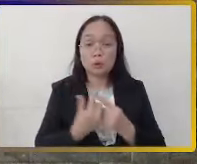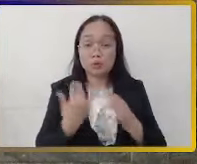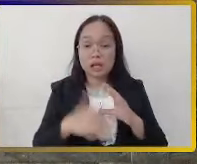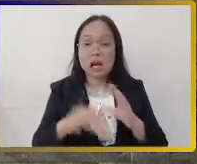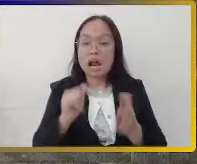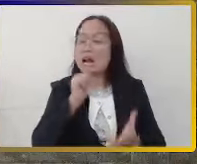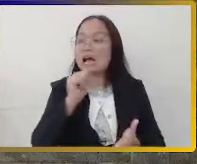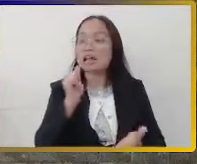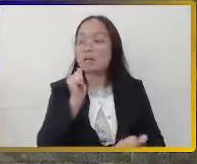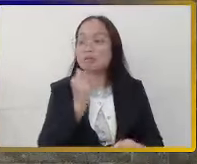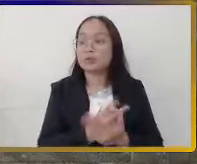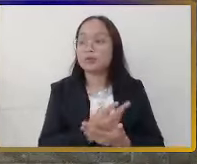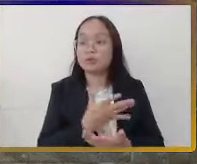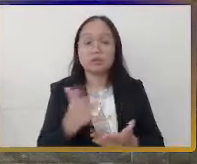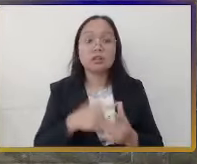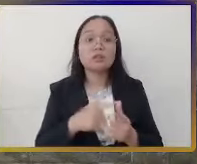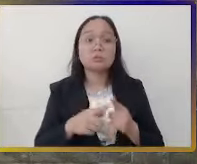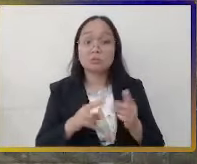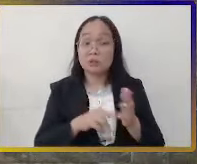ay disapprove ka na sa buhay mo.